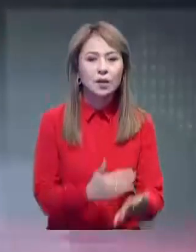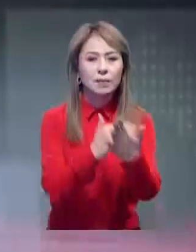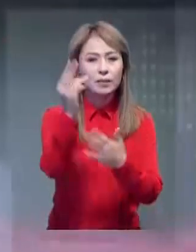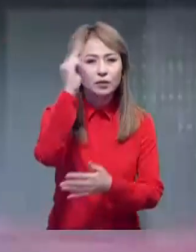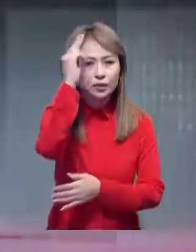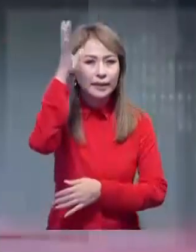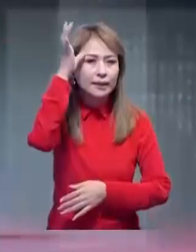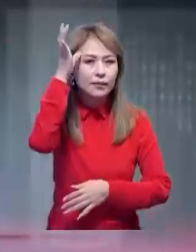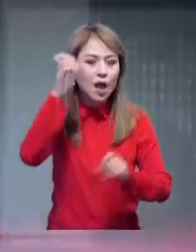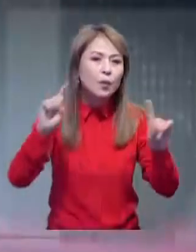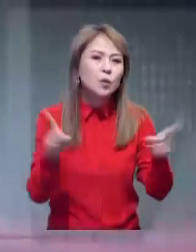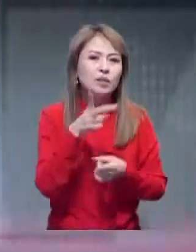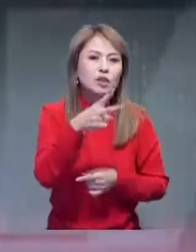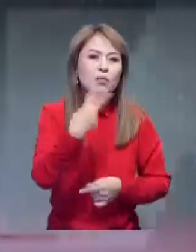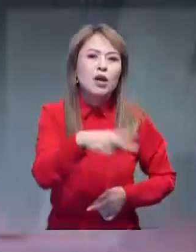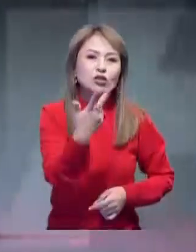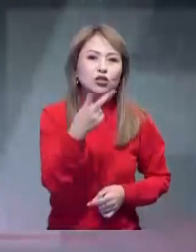Жоғары біліммен ғылымды дамытудың